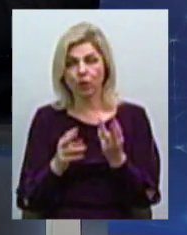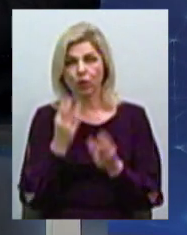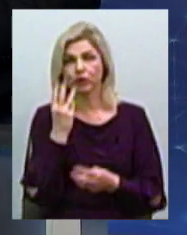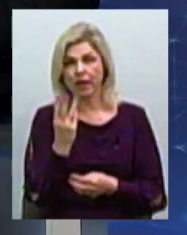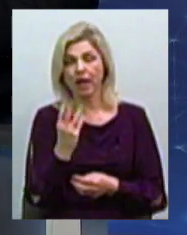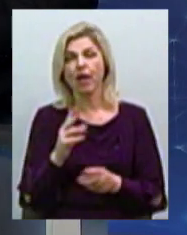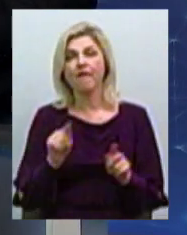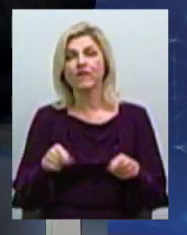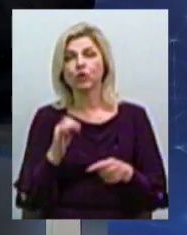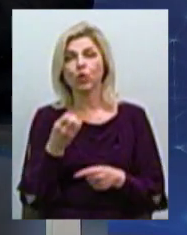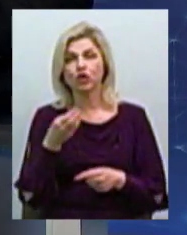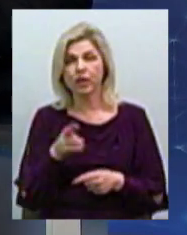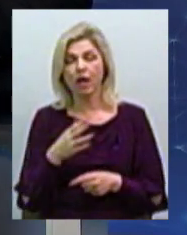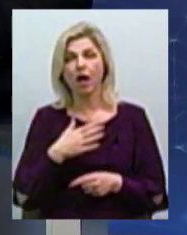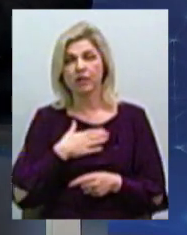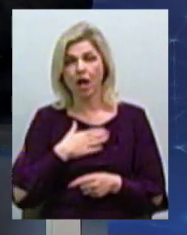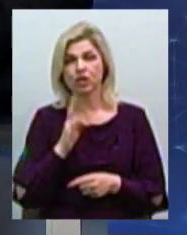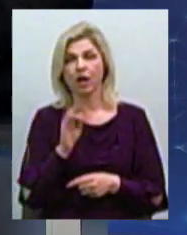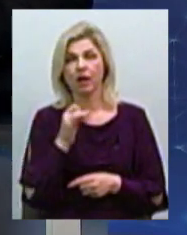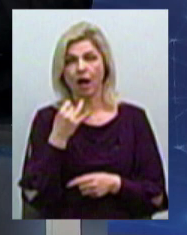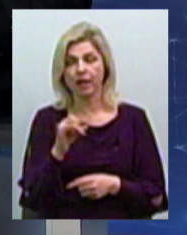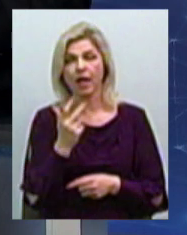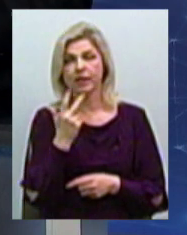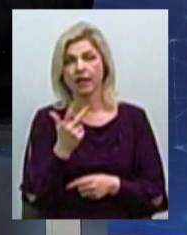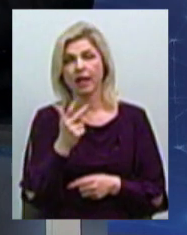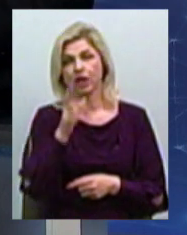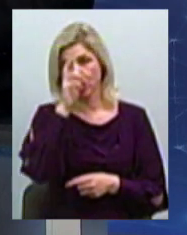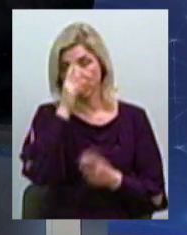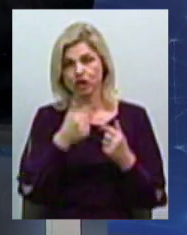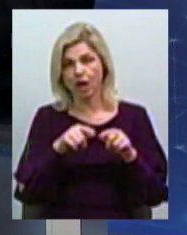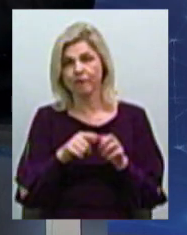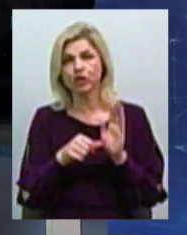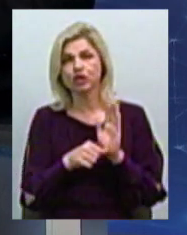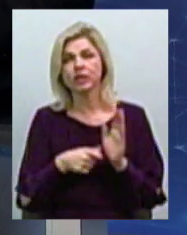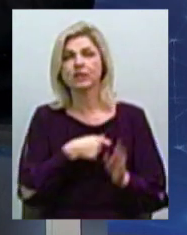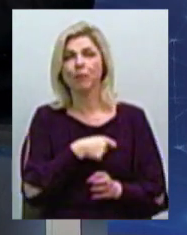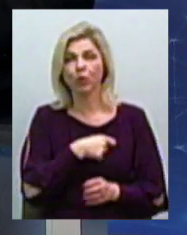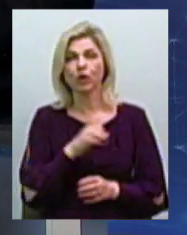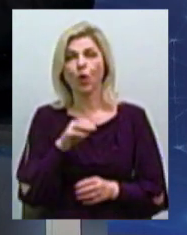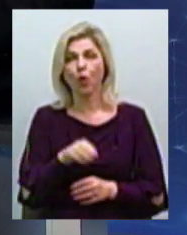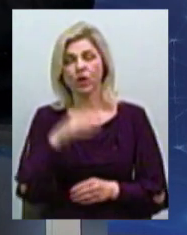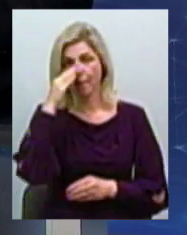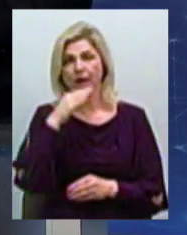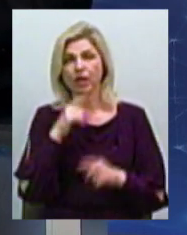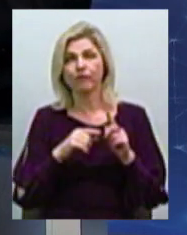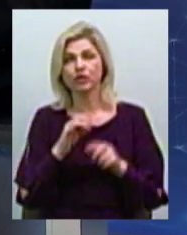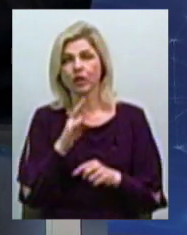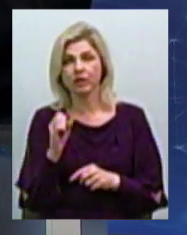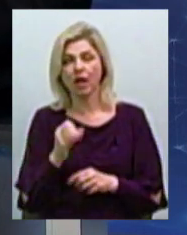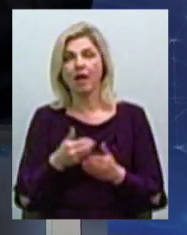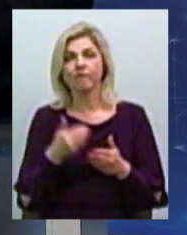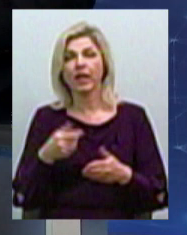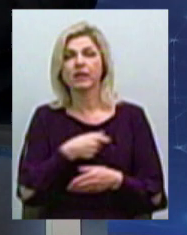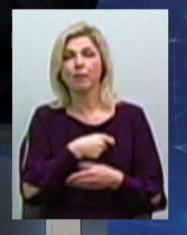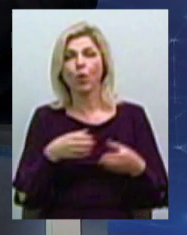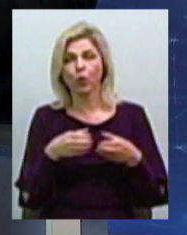члени фракції, один з «Нашого краю», троє з «Нової держави», всі шестеро депутатів від фракції «Батьківщини», від депутатської